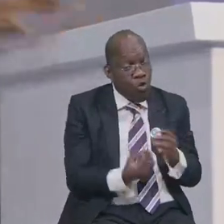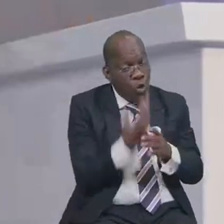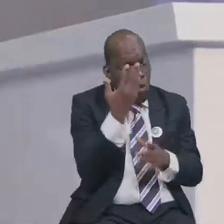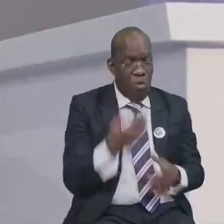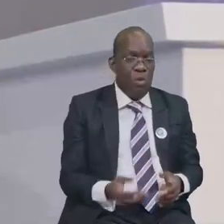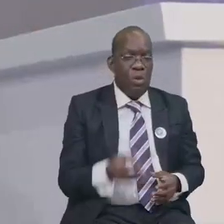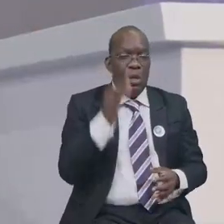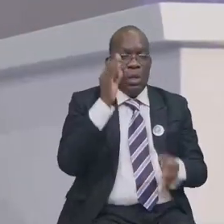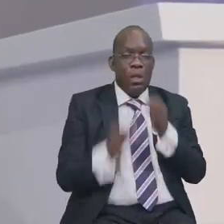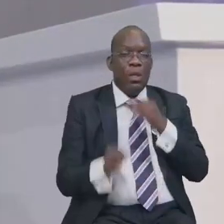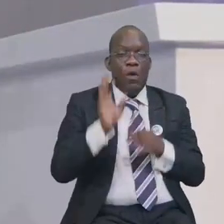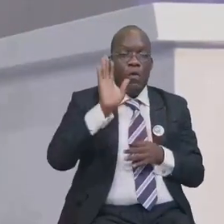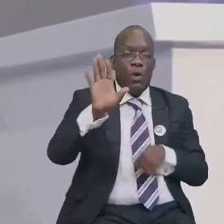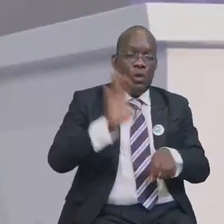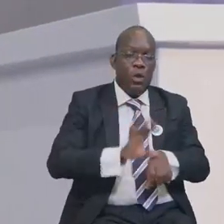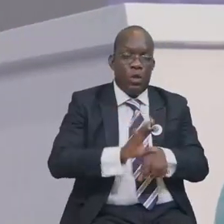ton église doit grandir,